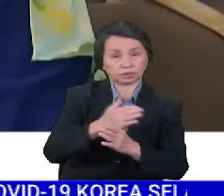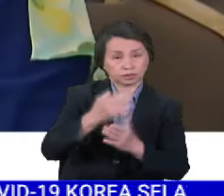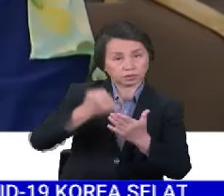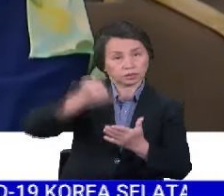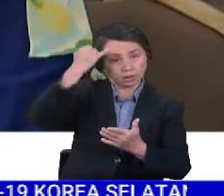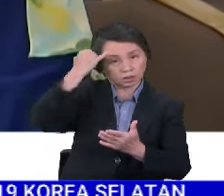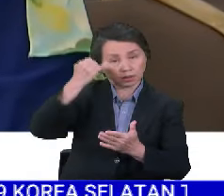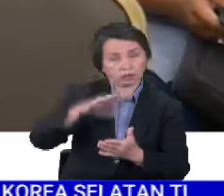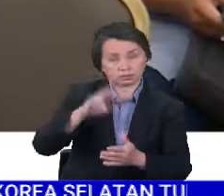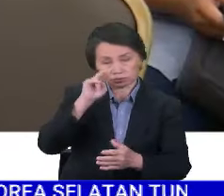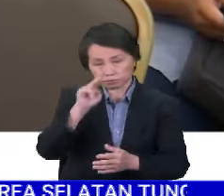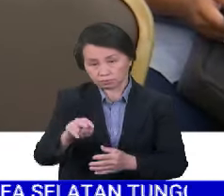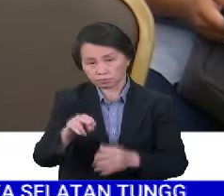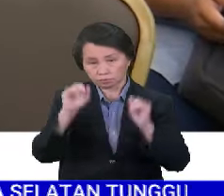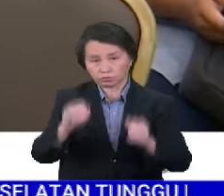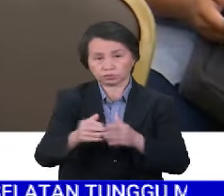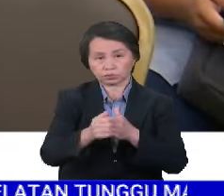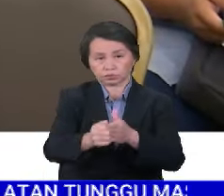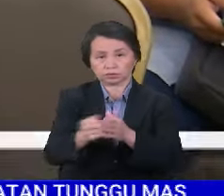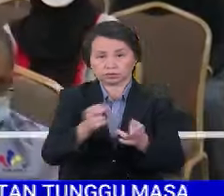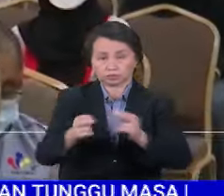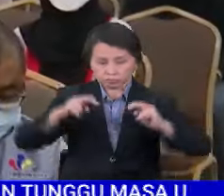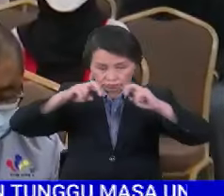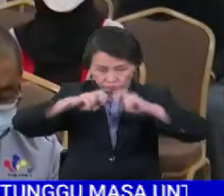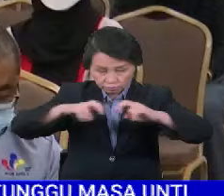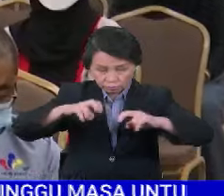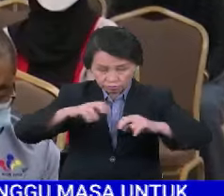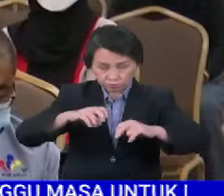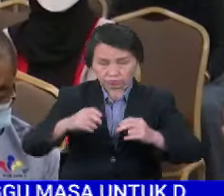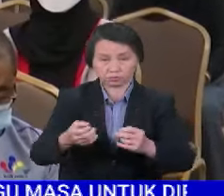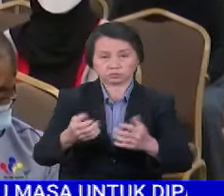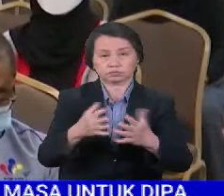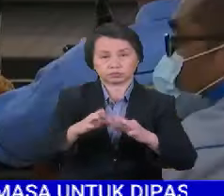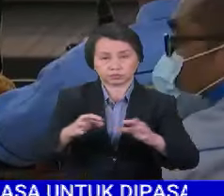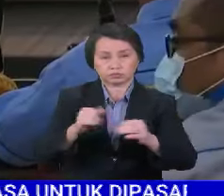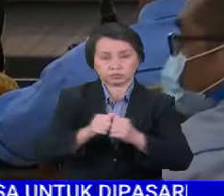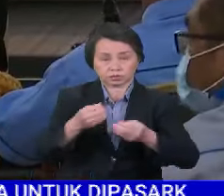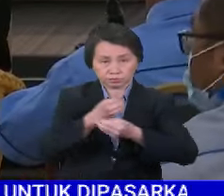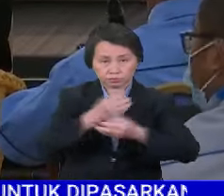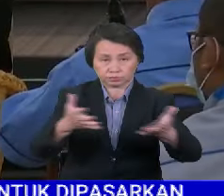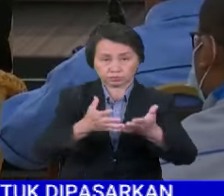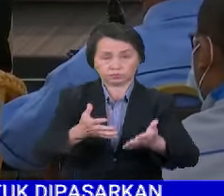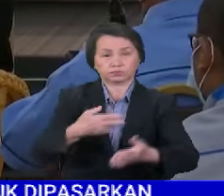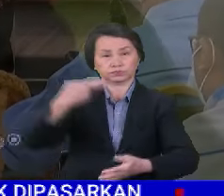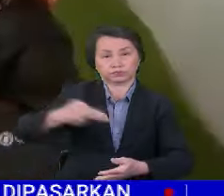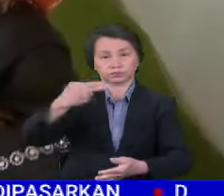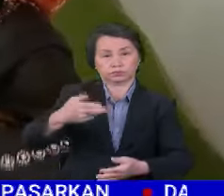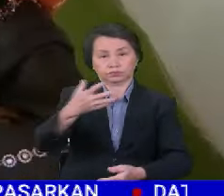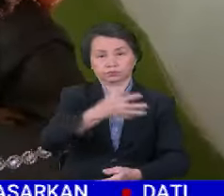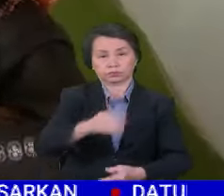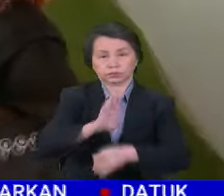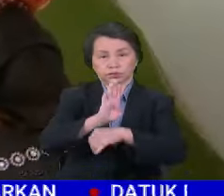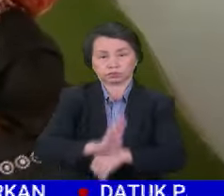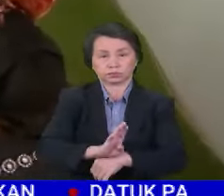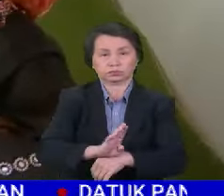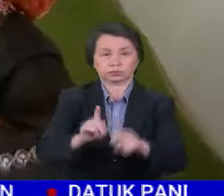idea dan pandangan dapat memacu usaha penyelidikan pendokumentasian dan menyebar luas maklumat sejarah serta budaya